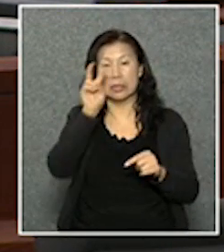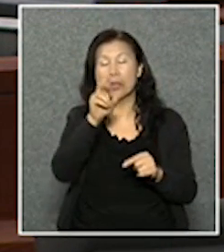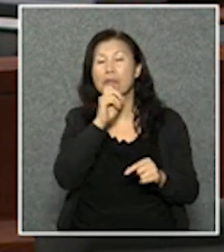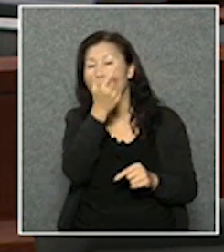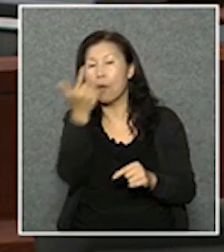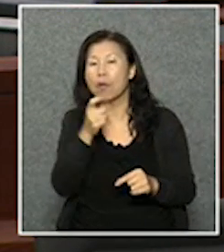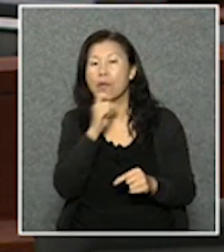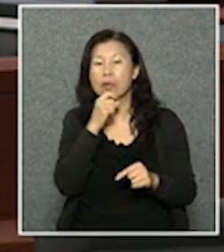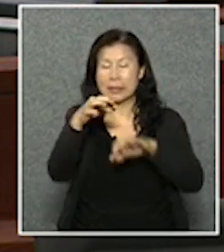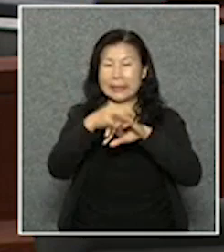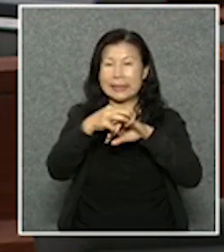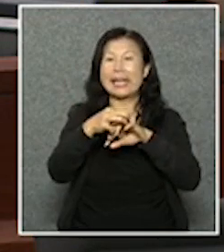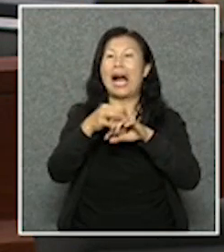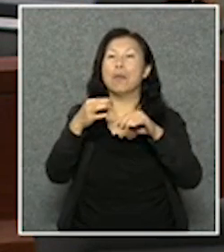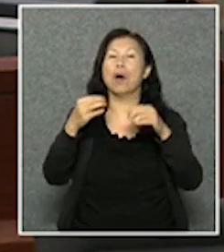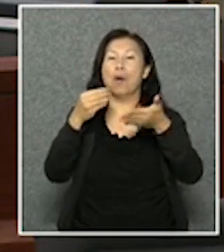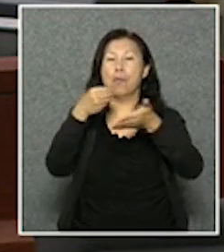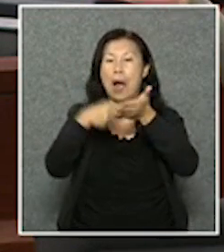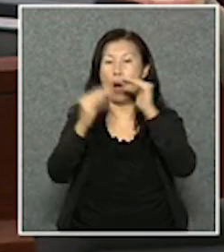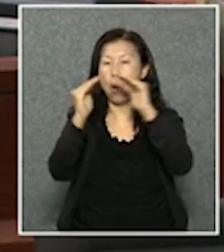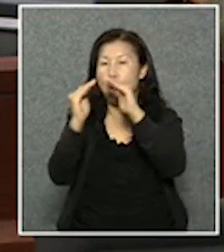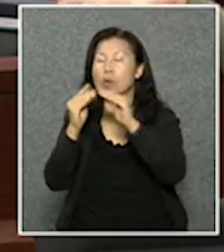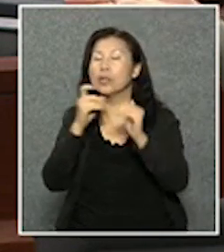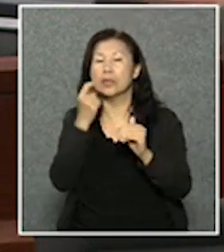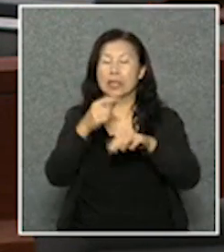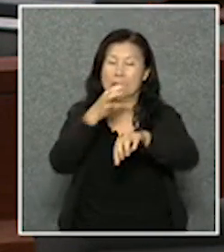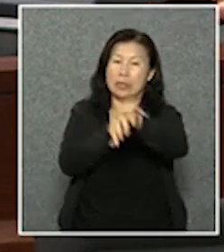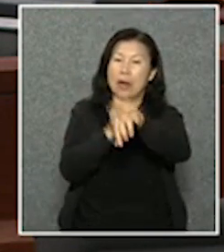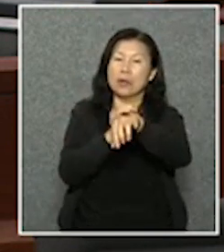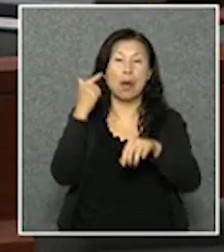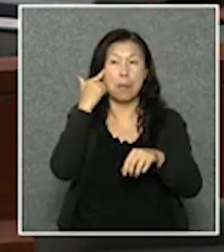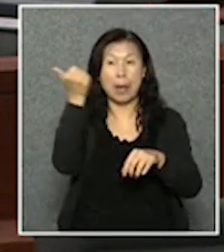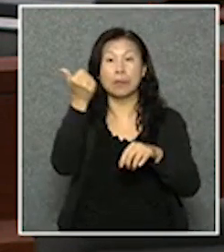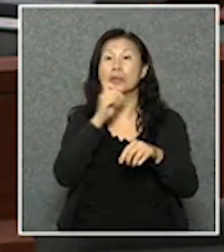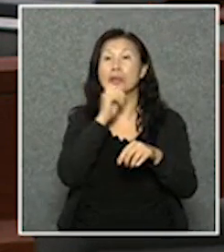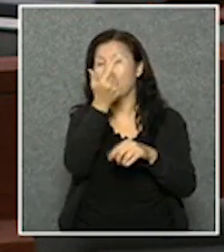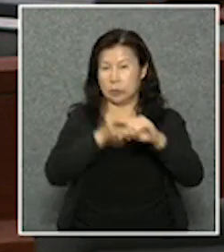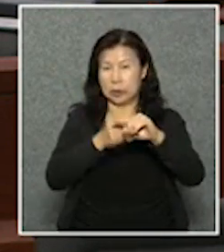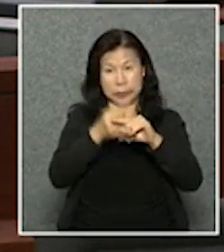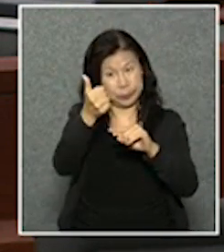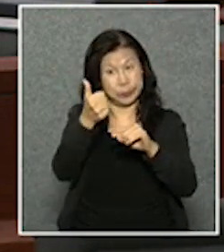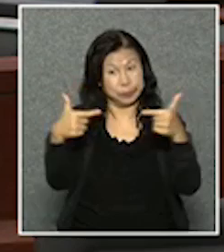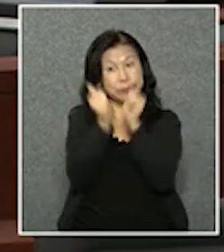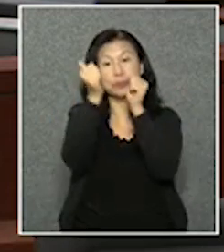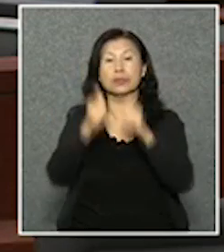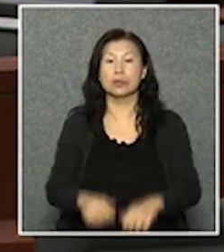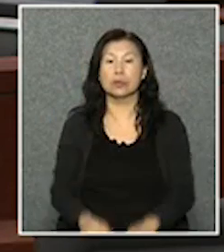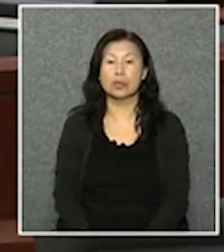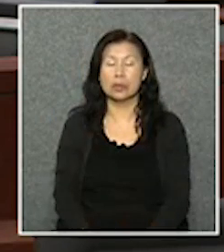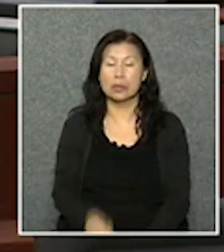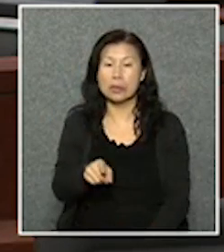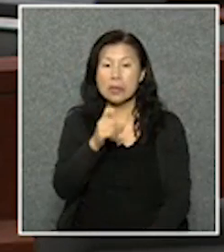係見到咧有乜金鋪、物金鋪嚇，好多金鋪。好多手錶鋪名牌是啊，冇錯。但是問題